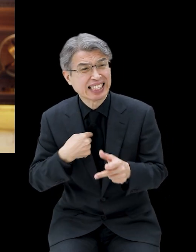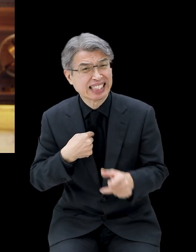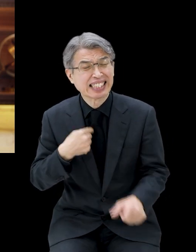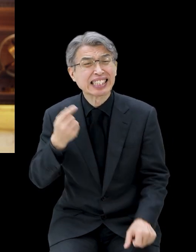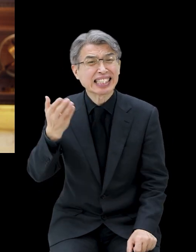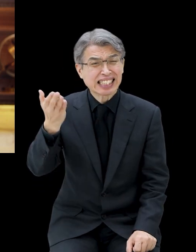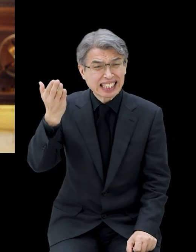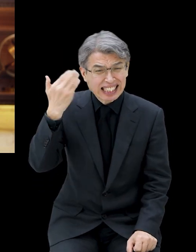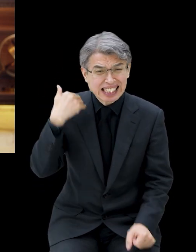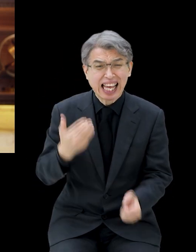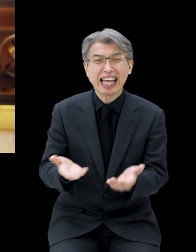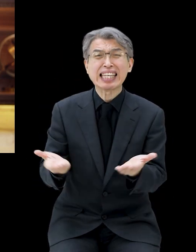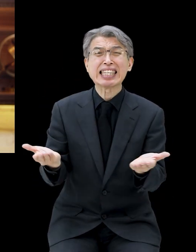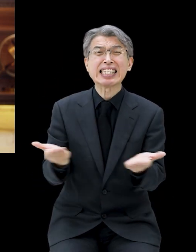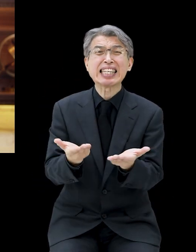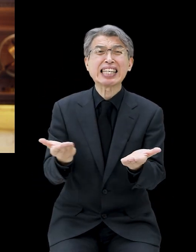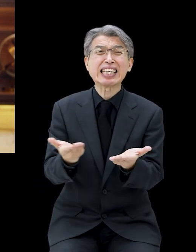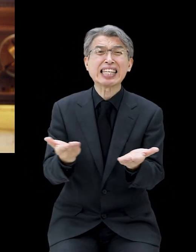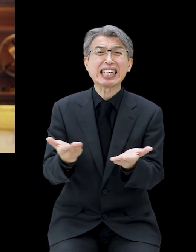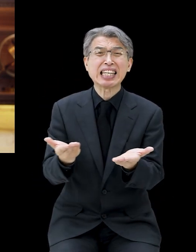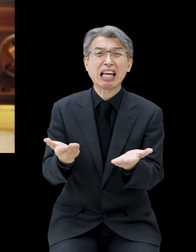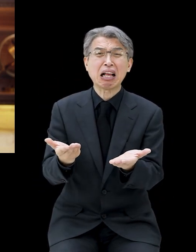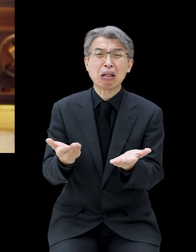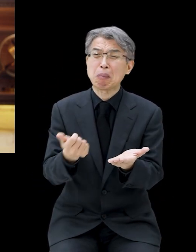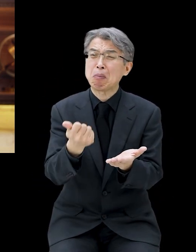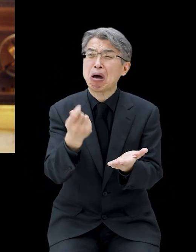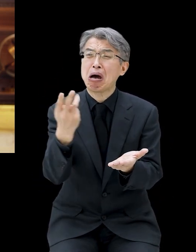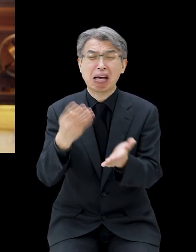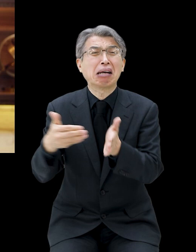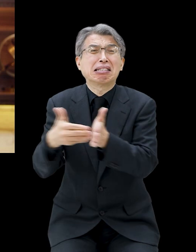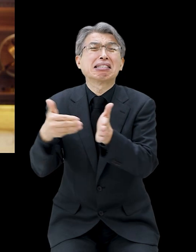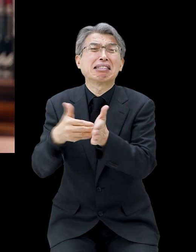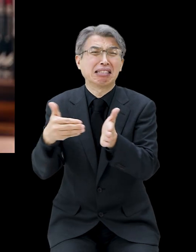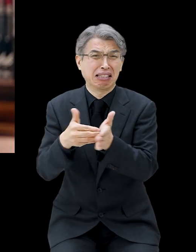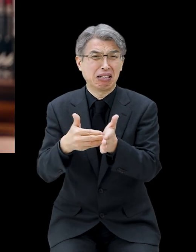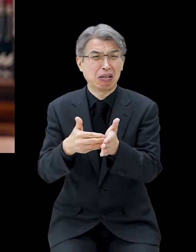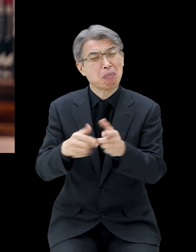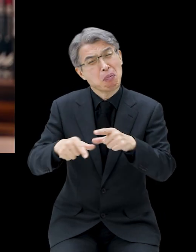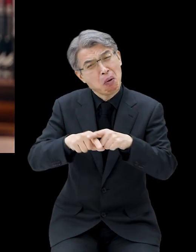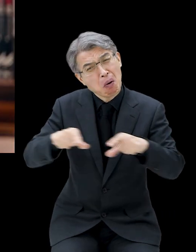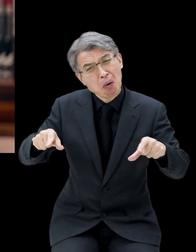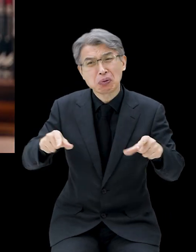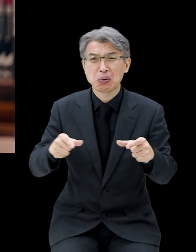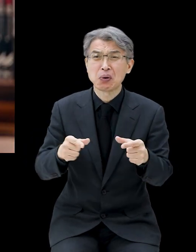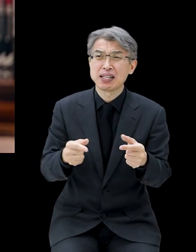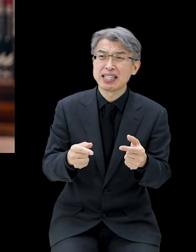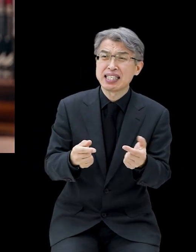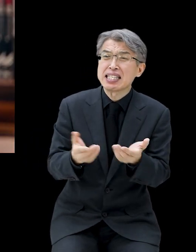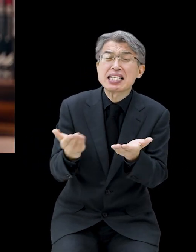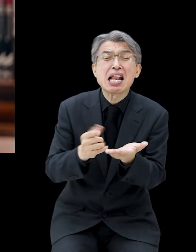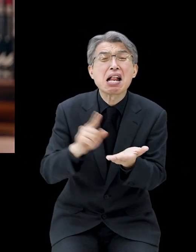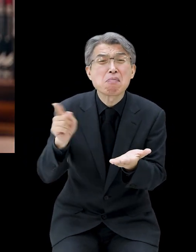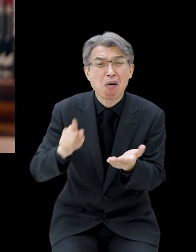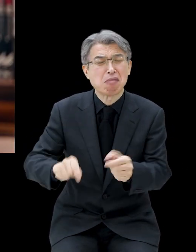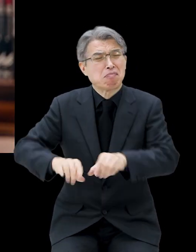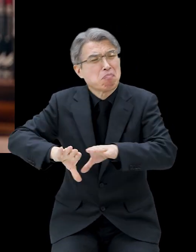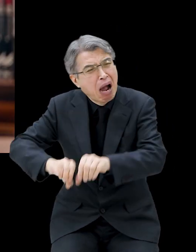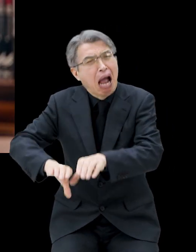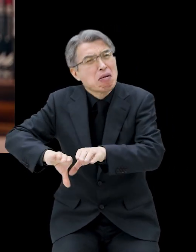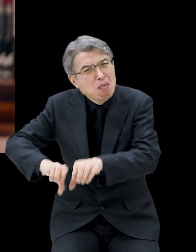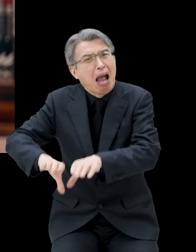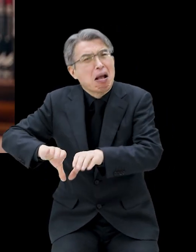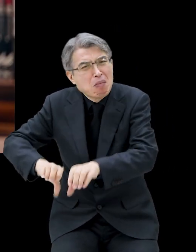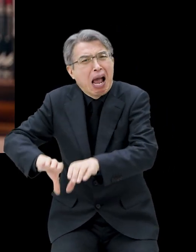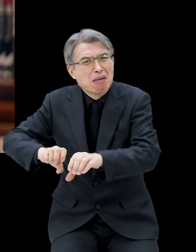예전에는 직업이 굉장히 좁았습니다. 그래서 보통 고등과정으로 안마 교육을 하고 있었는데